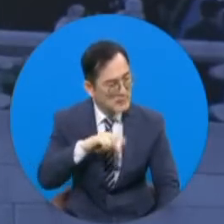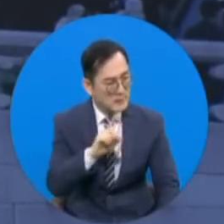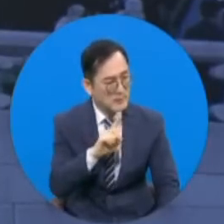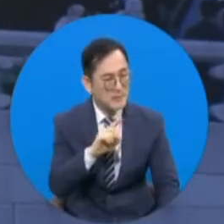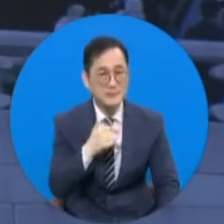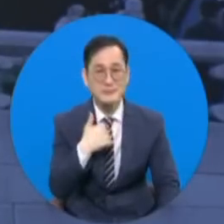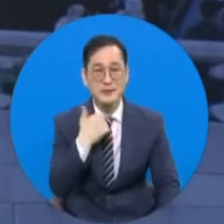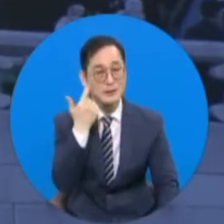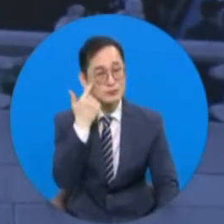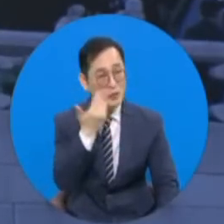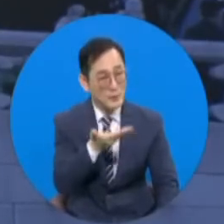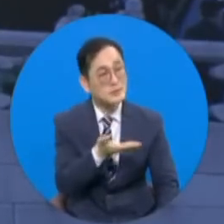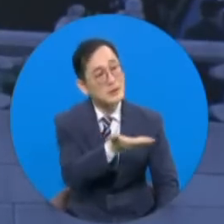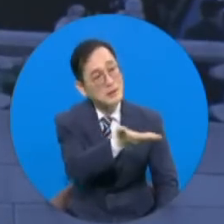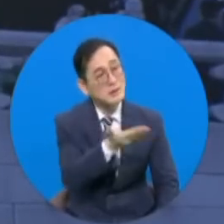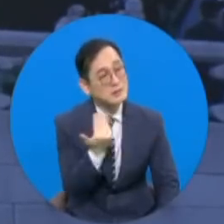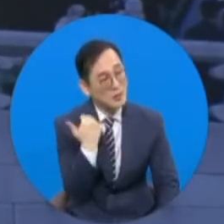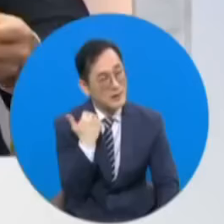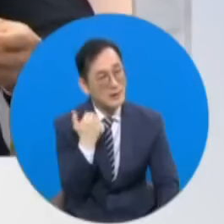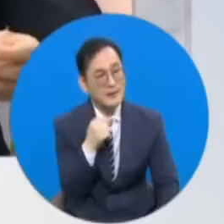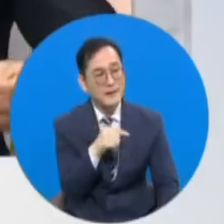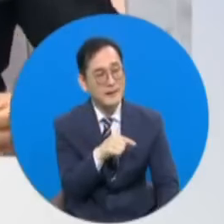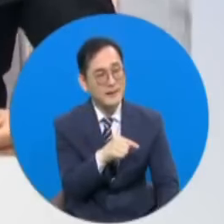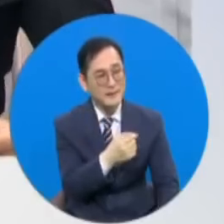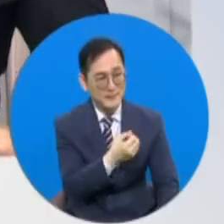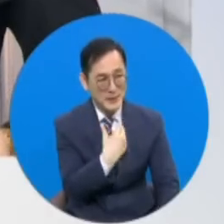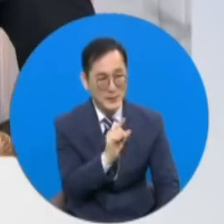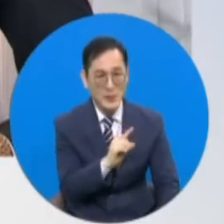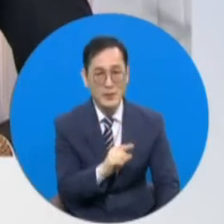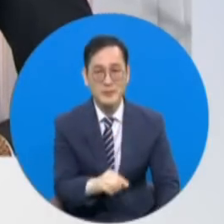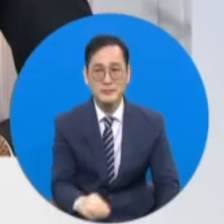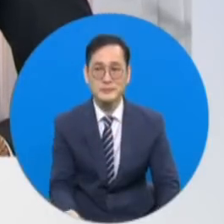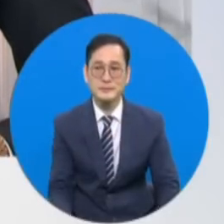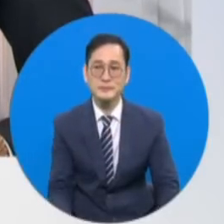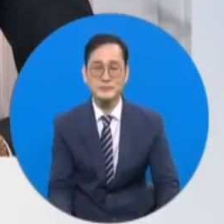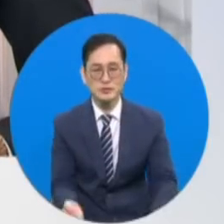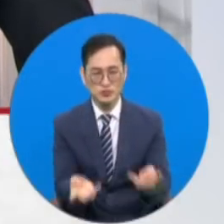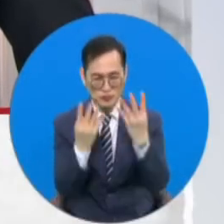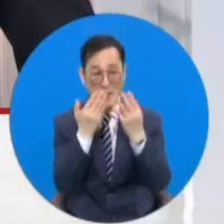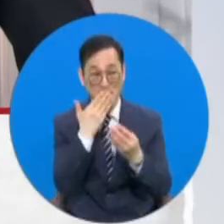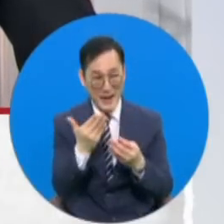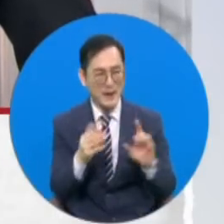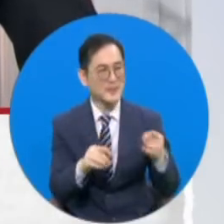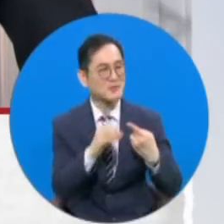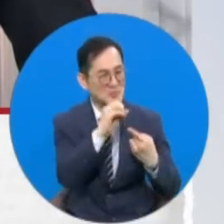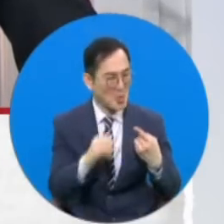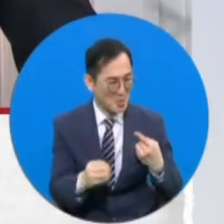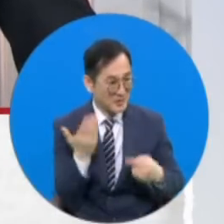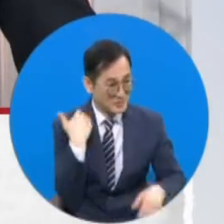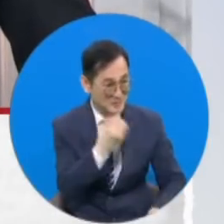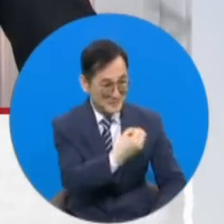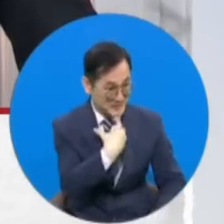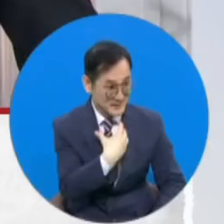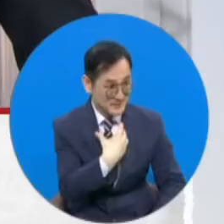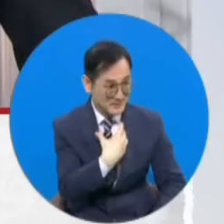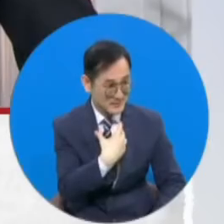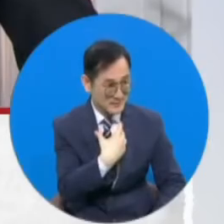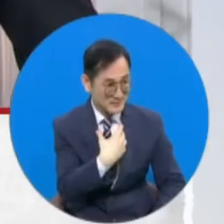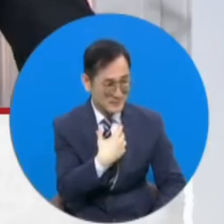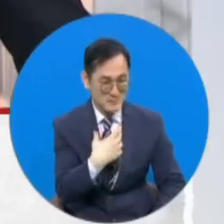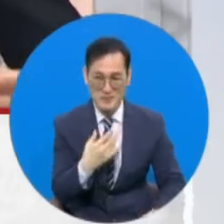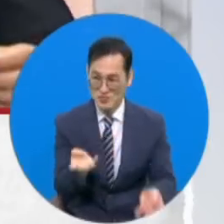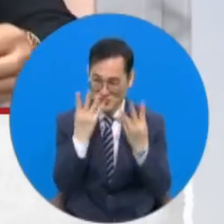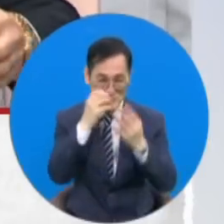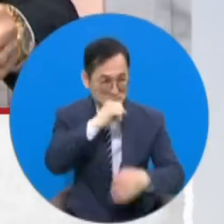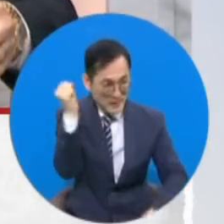얼마나 되냐라고 보자 김광선 변호사께서 저희 돌직구쇼에서 구속될 확률이 거의 100%다 이렇게 말씀하셨는데 정말 구속됐군요